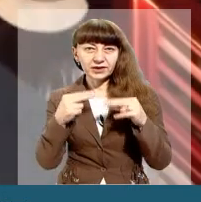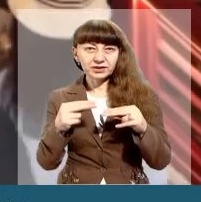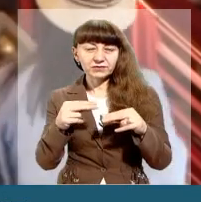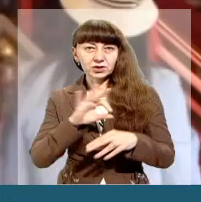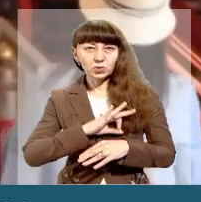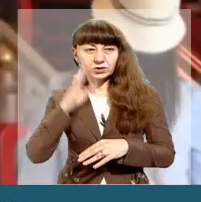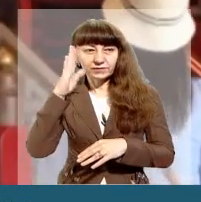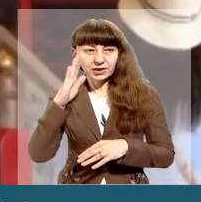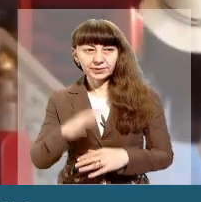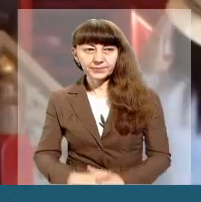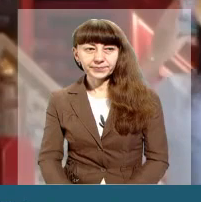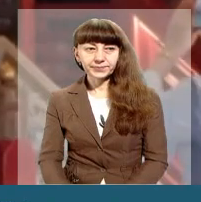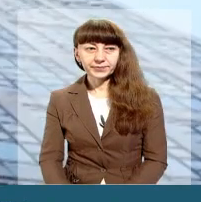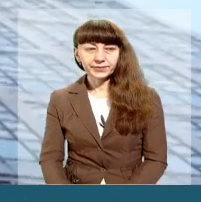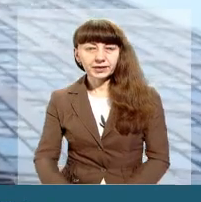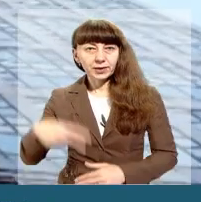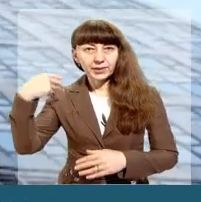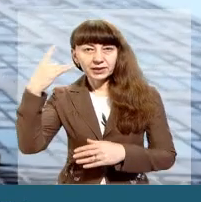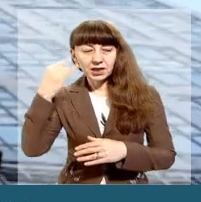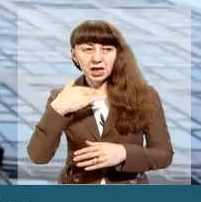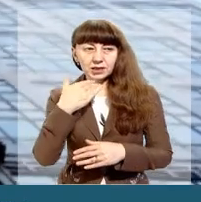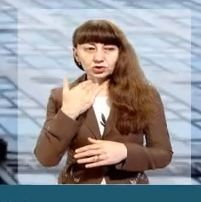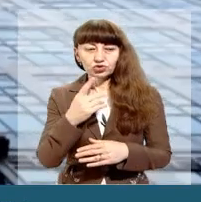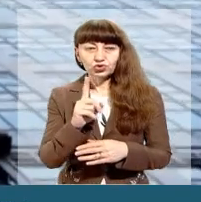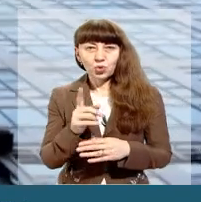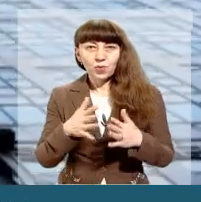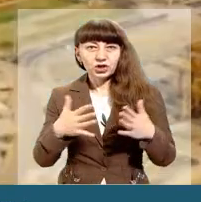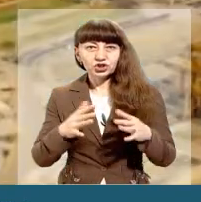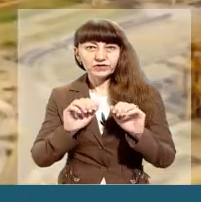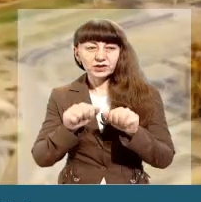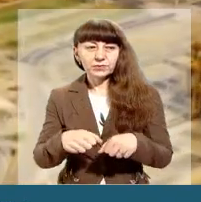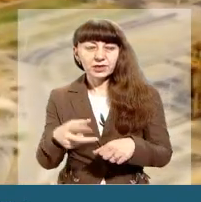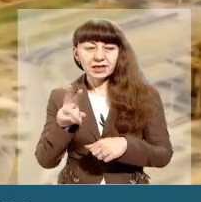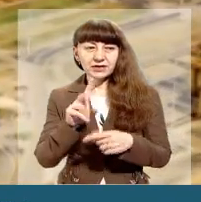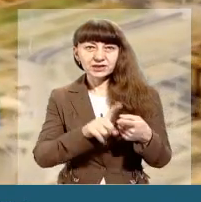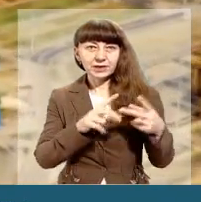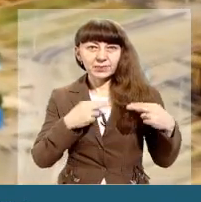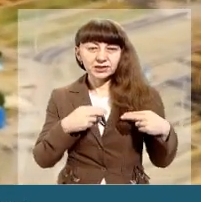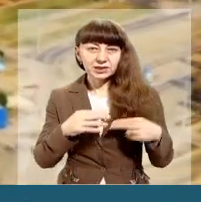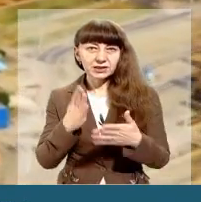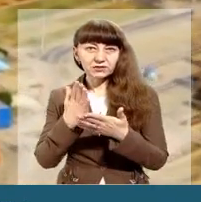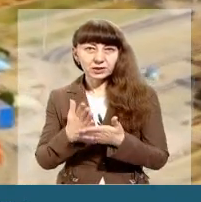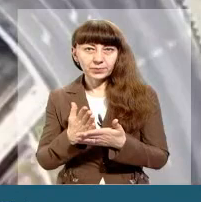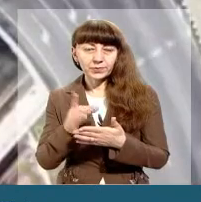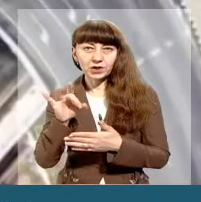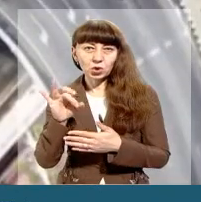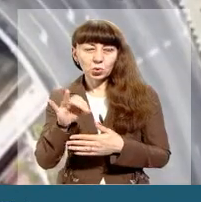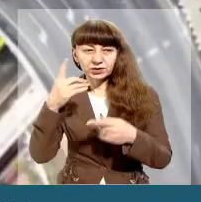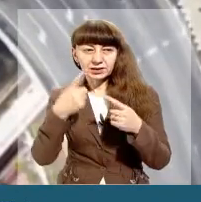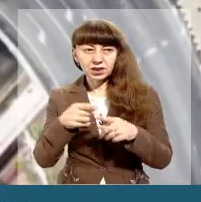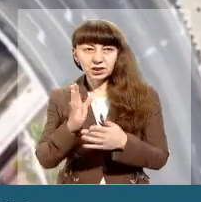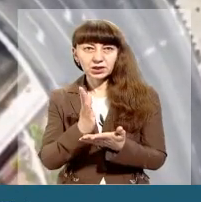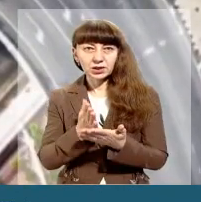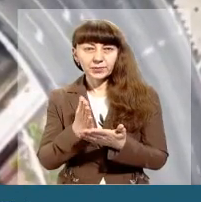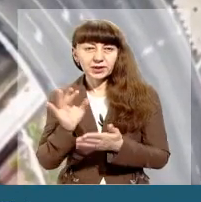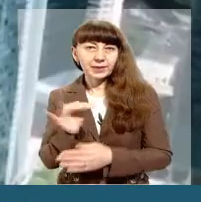водных ресурсов. Президент полагает, что большие возможности для взаимодействия имеются в биотехнологической отрасли